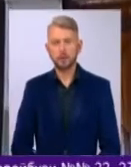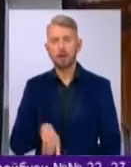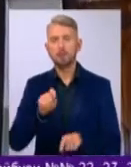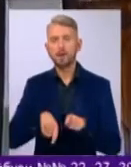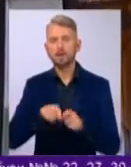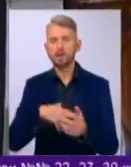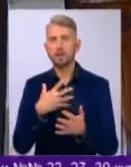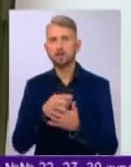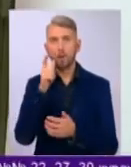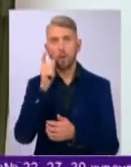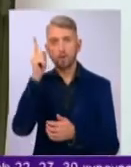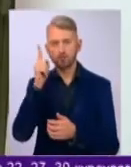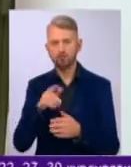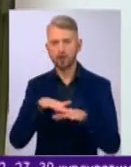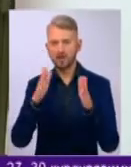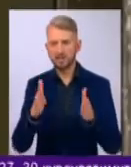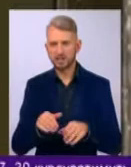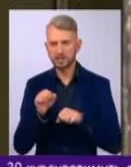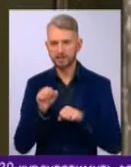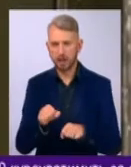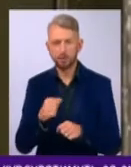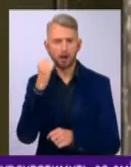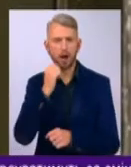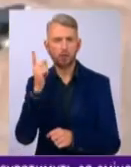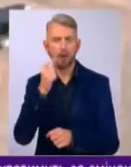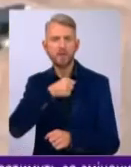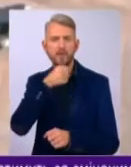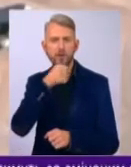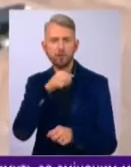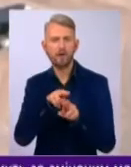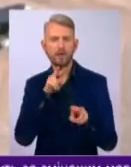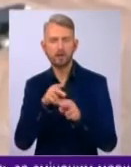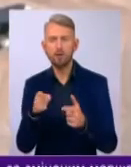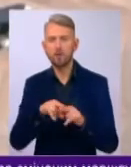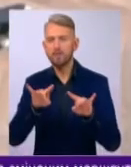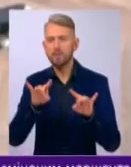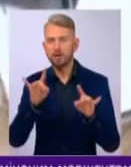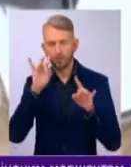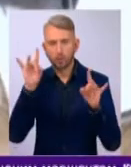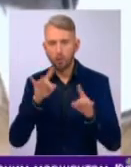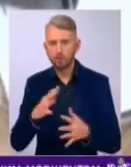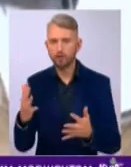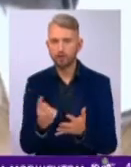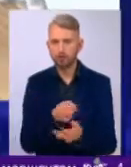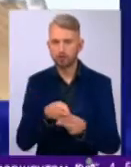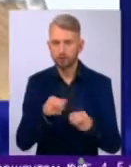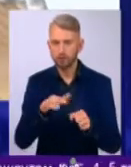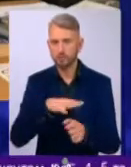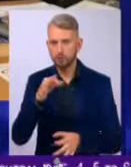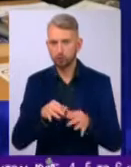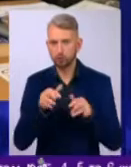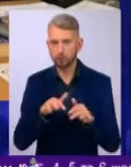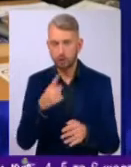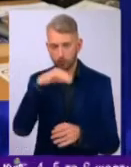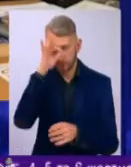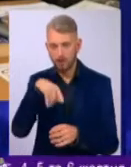Перевірте свої горища та сейфи. Раритетна дідова гвинтівка або випадково знайдений ніж можуть стати підсудною справою. У поліції